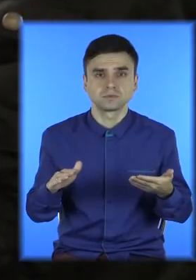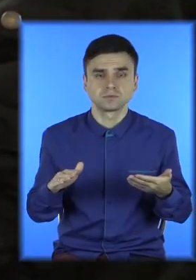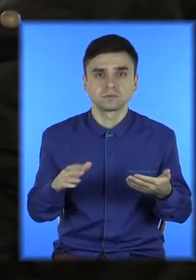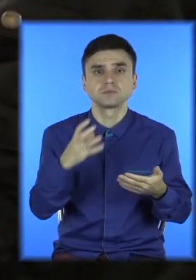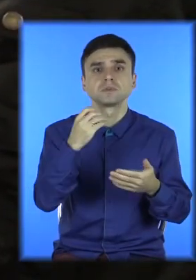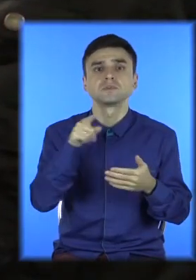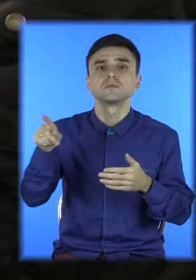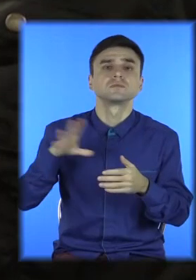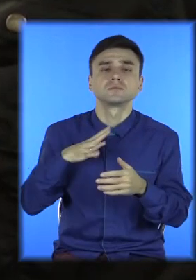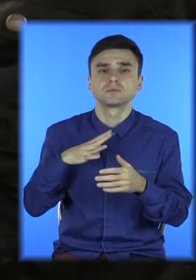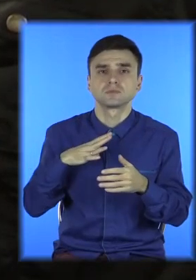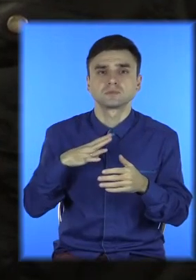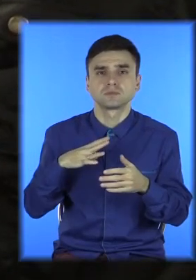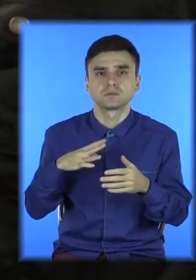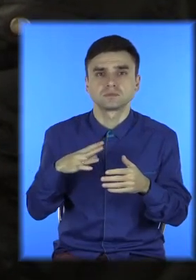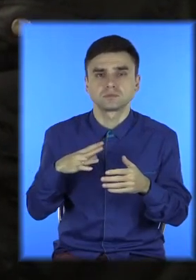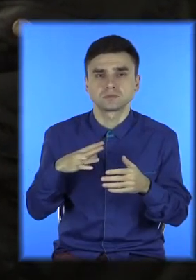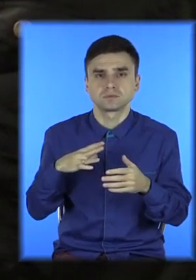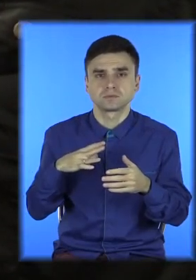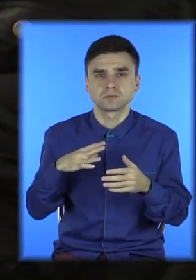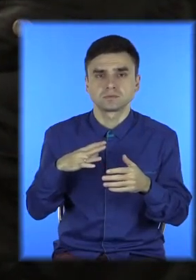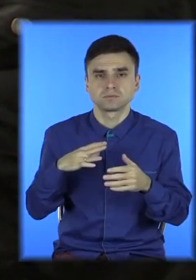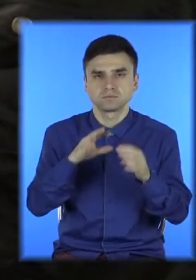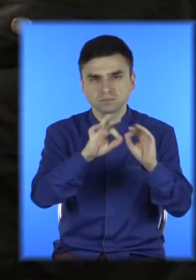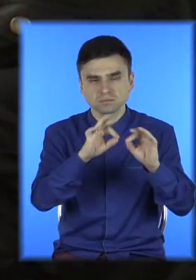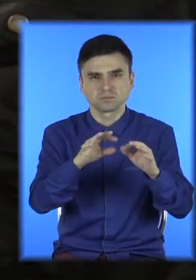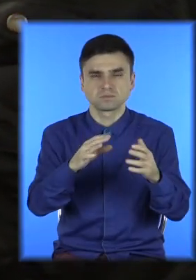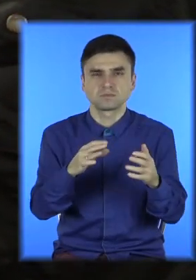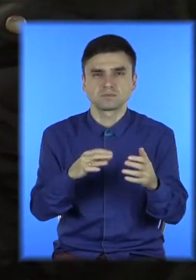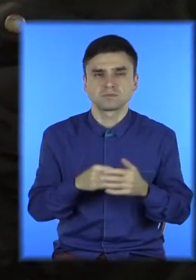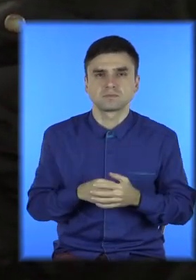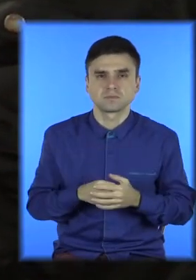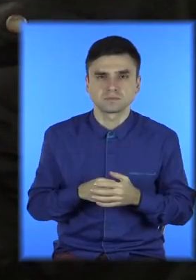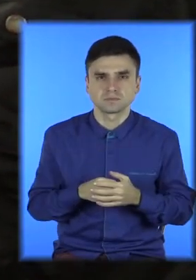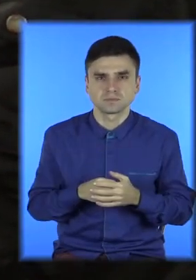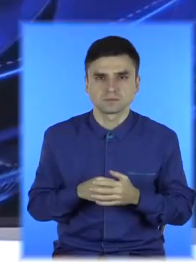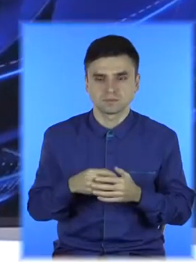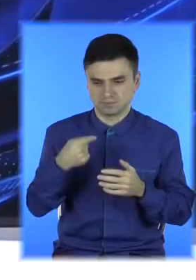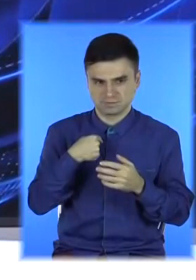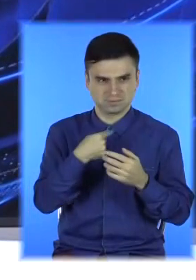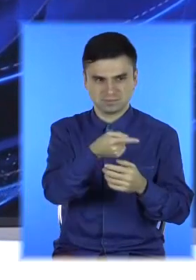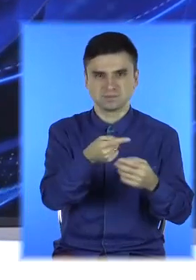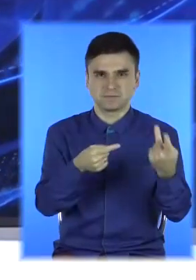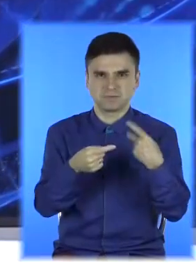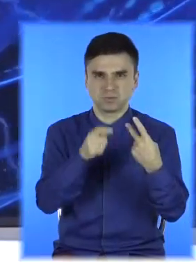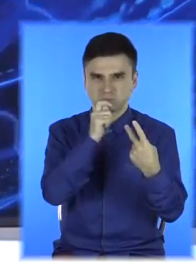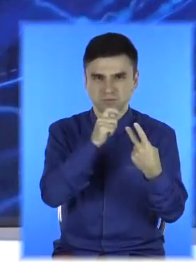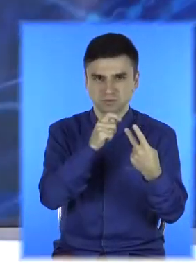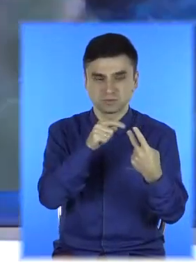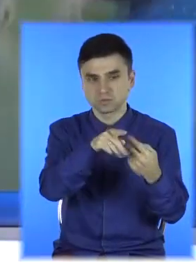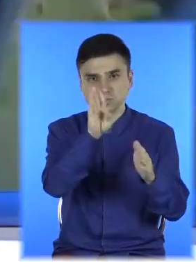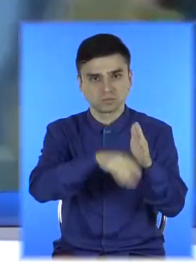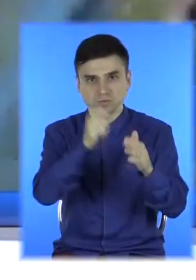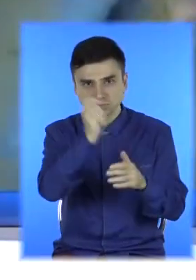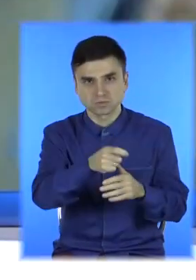що ми можемо мати великі проблеми з СБУ. Нагадаю, 18 липня в